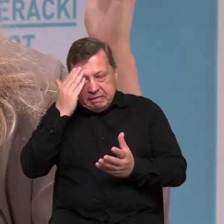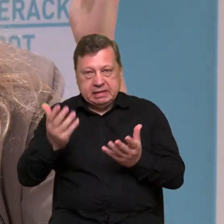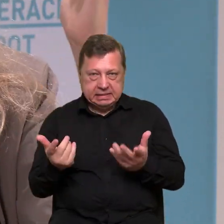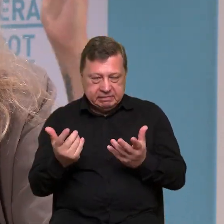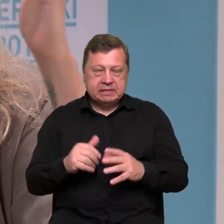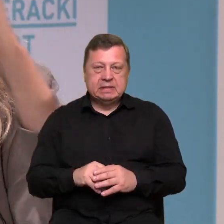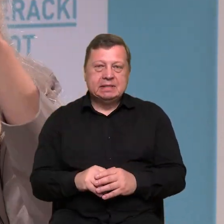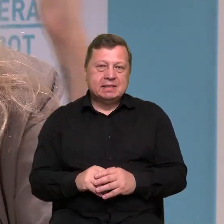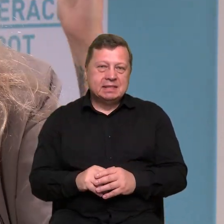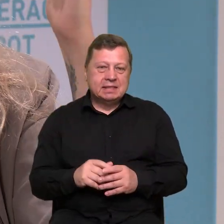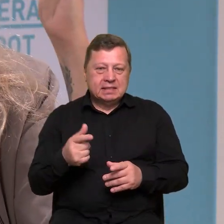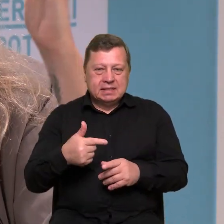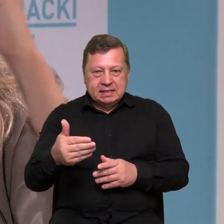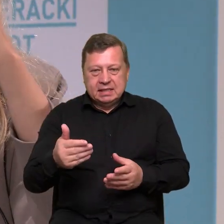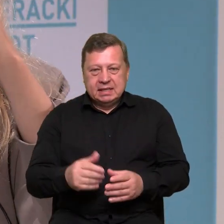Ale